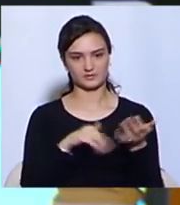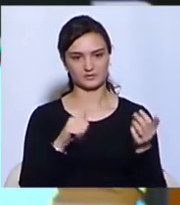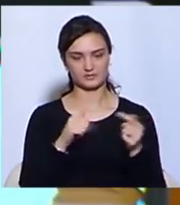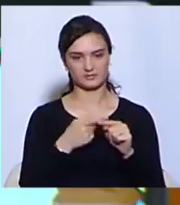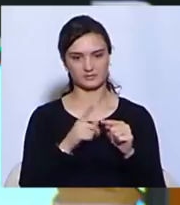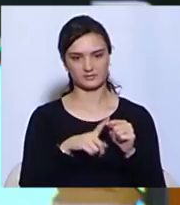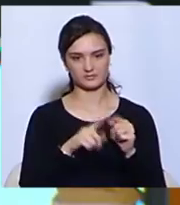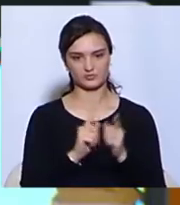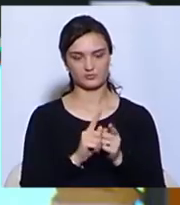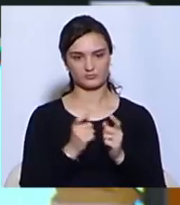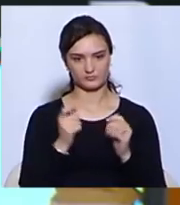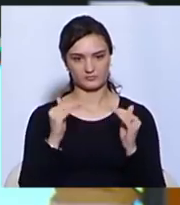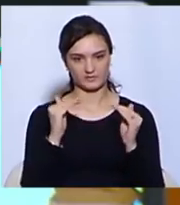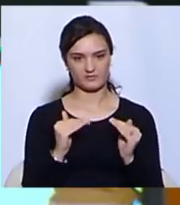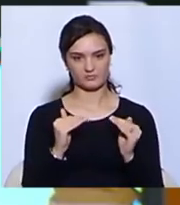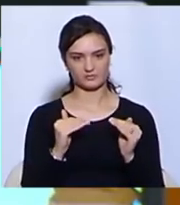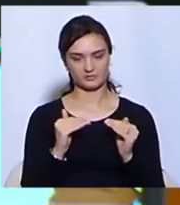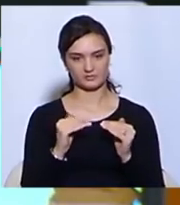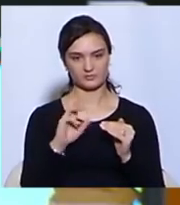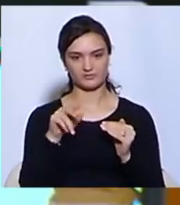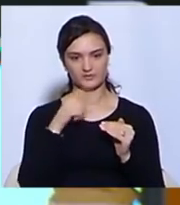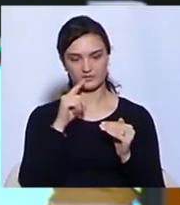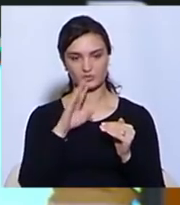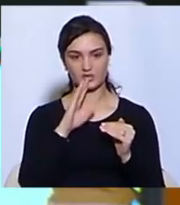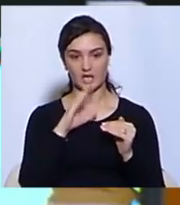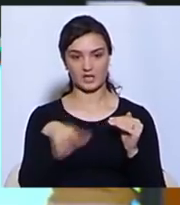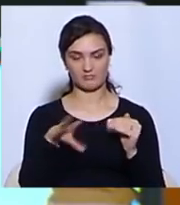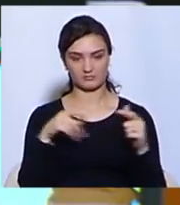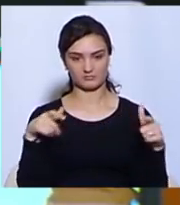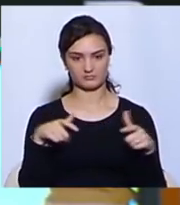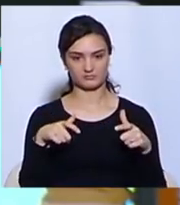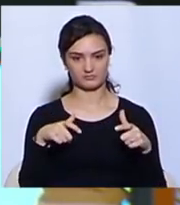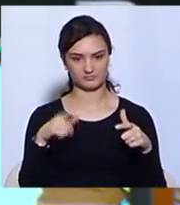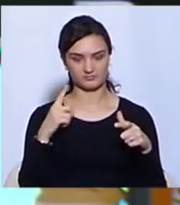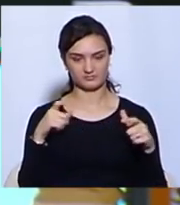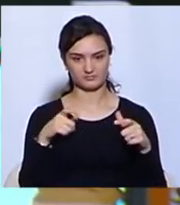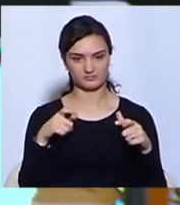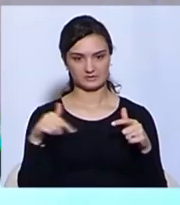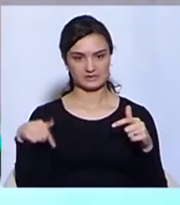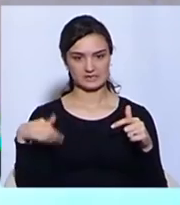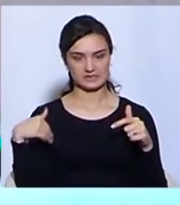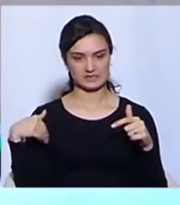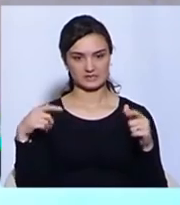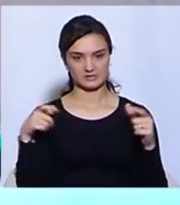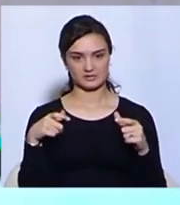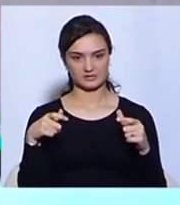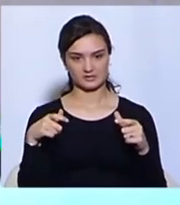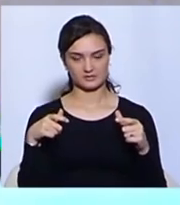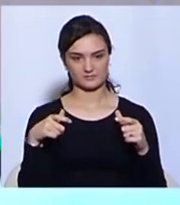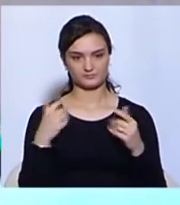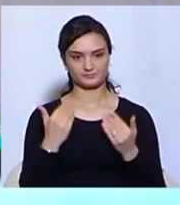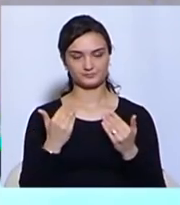და ჩამოვანაცვლოთ ცოტა უფრო ქვემოთ და ვთქვათ, რომ ქალების შემთხვევაში ძალიან მნიშვნელოვანია წელის და